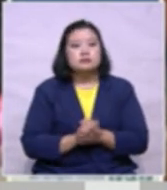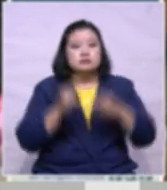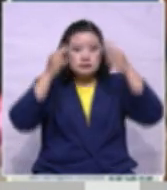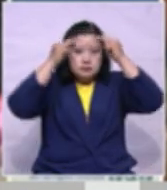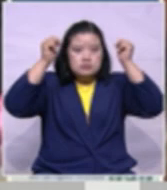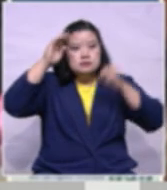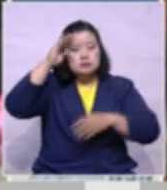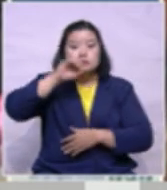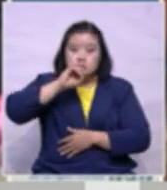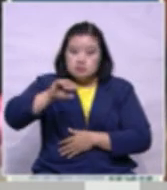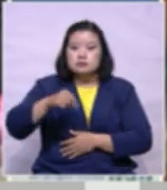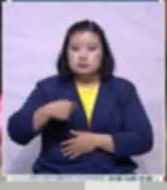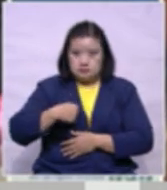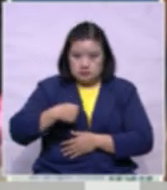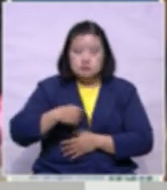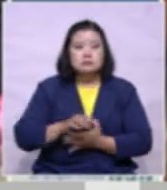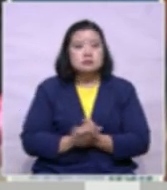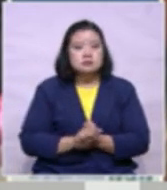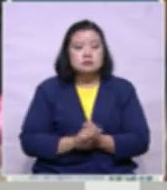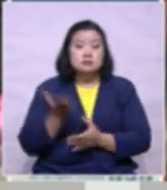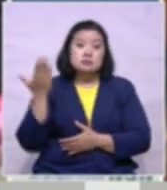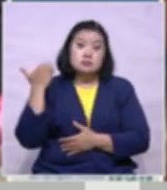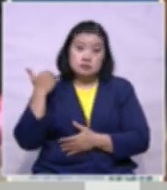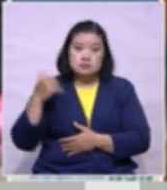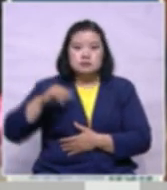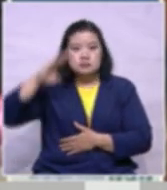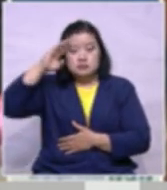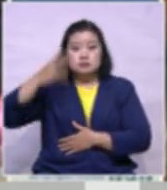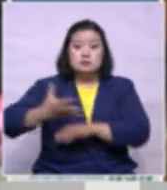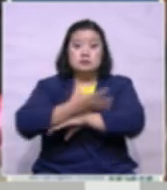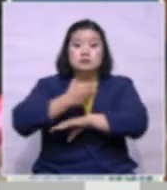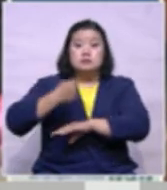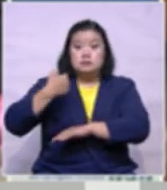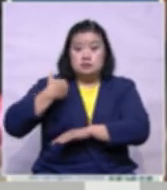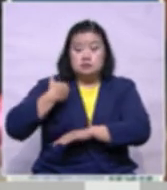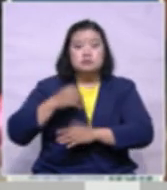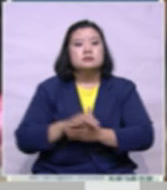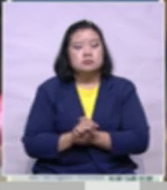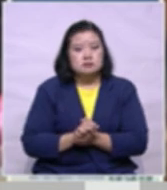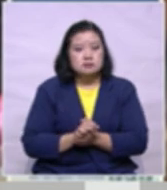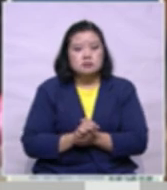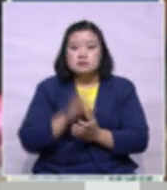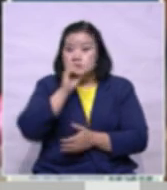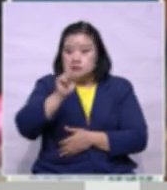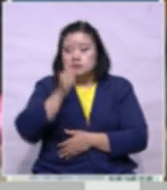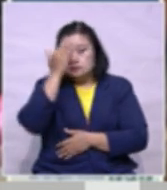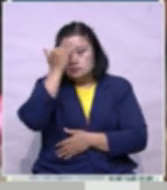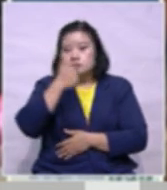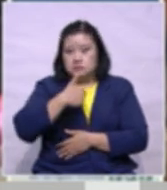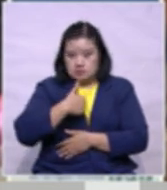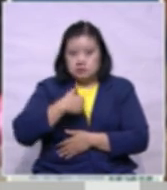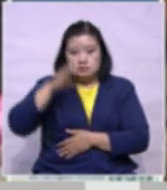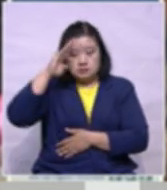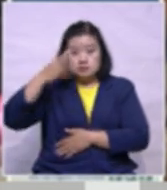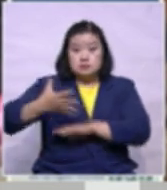อกคุณวันมูฮัมหมัดนอมัตฮาในช่วงที่ยึดอำนาจตอนที่เขาเชิญคนเข้าไปที่สโมสรนั้นบอกว่าถ้างั้นผมยึดอำนา